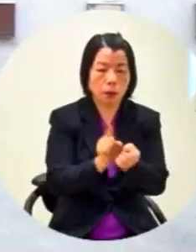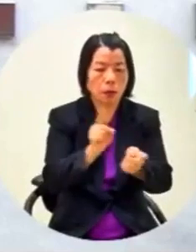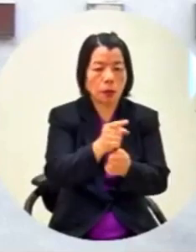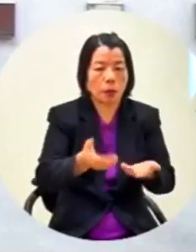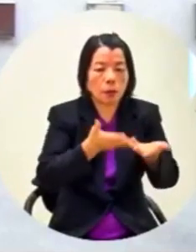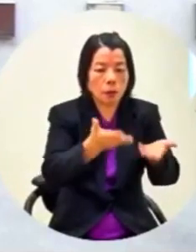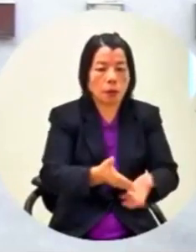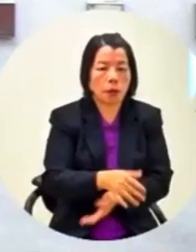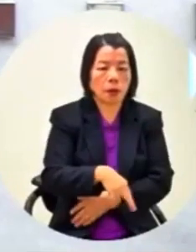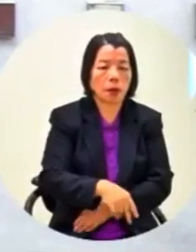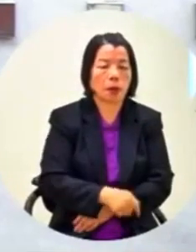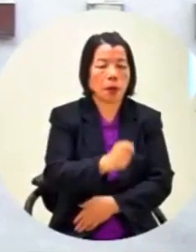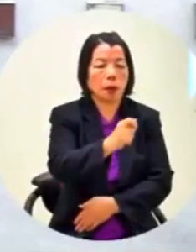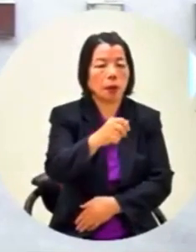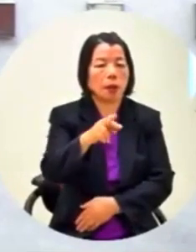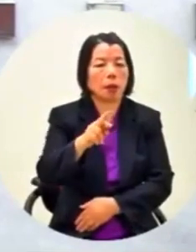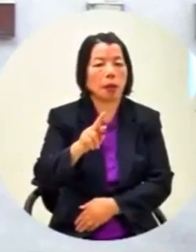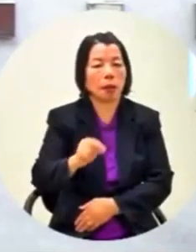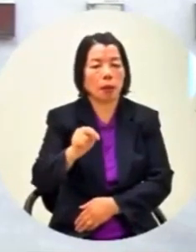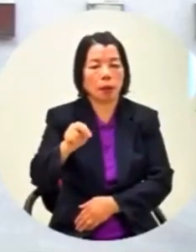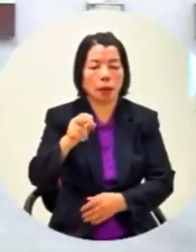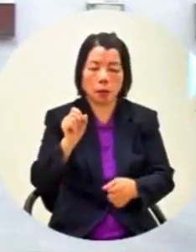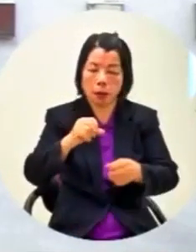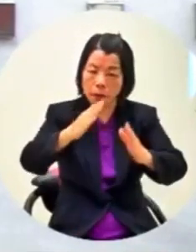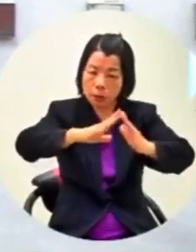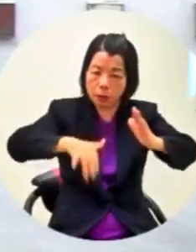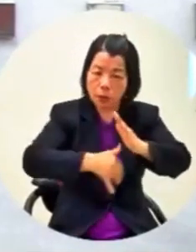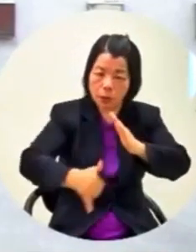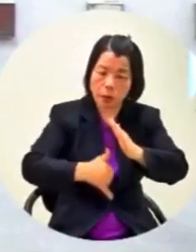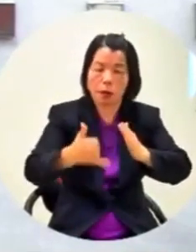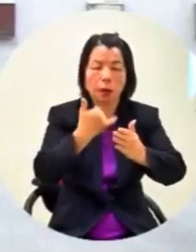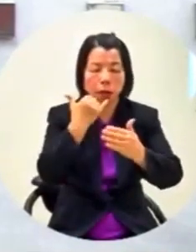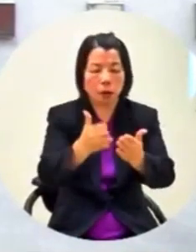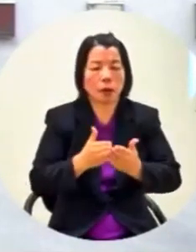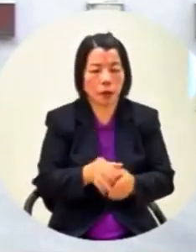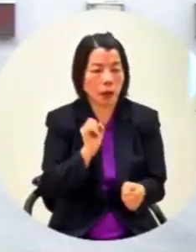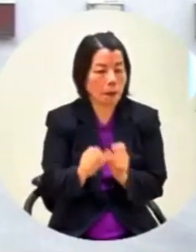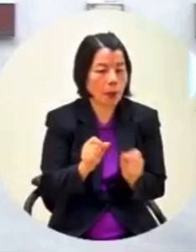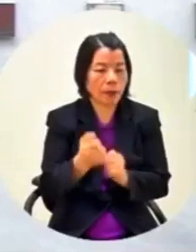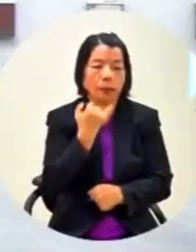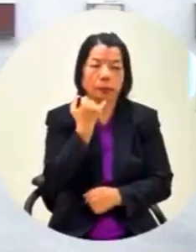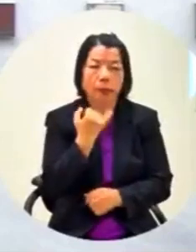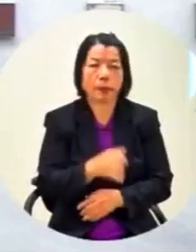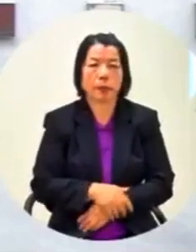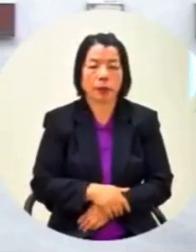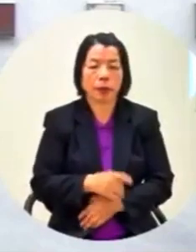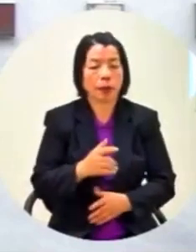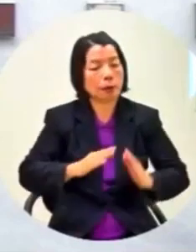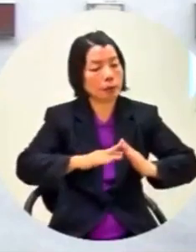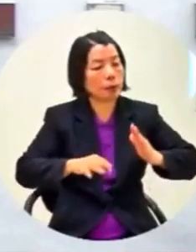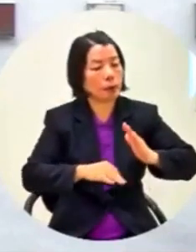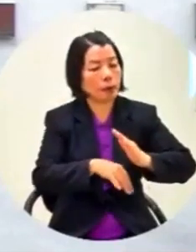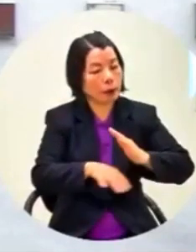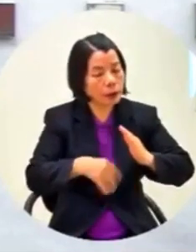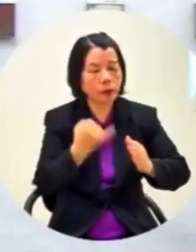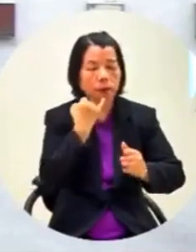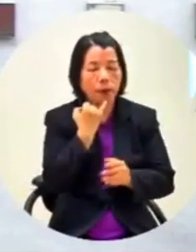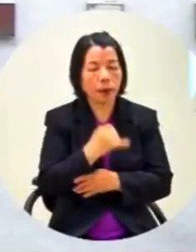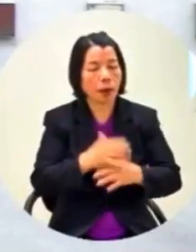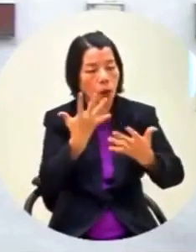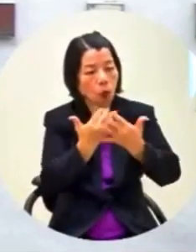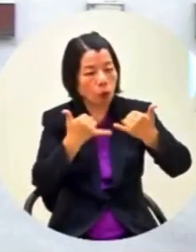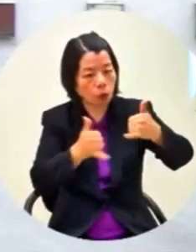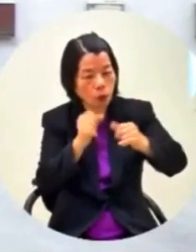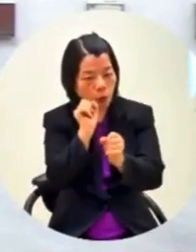费经验，让大家在家中可以安心的消费，在家中可以放心的购物。同